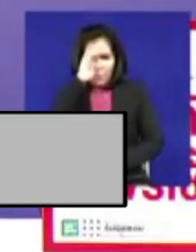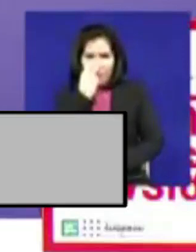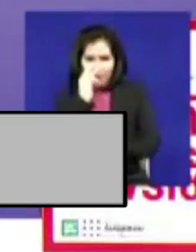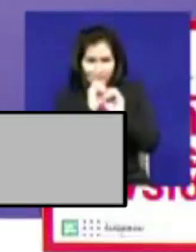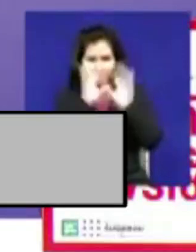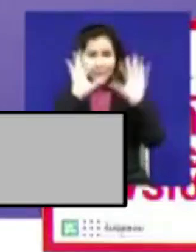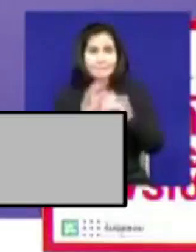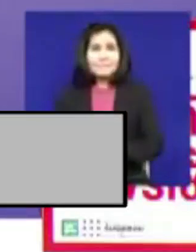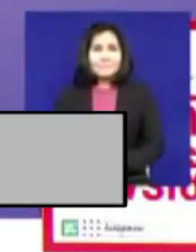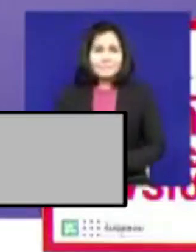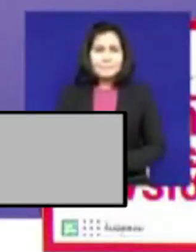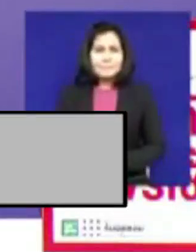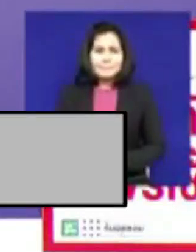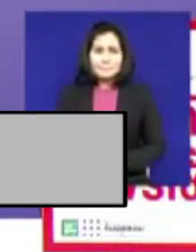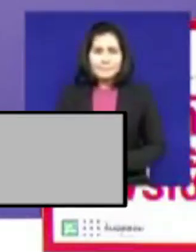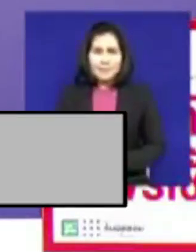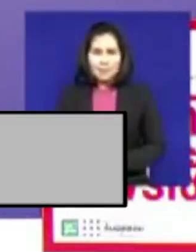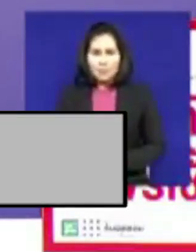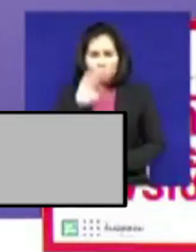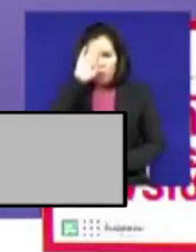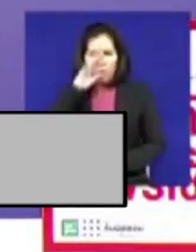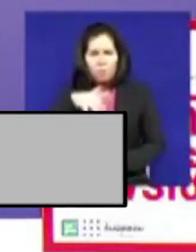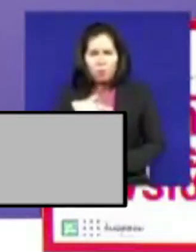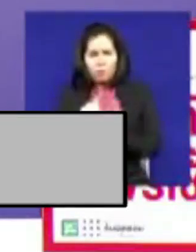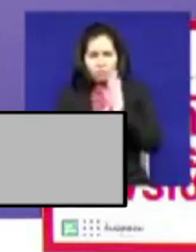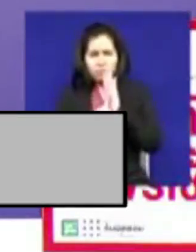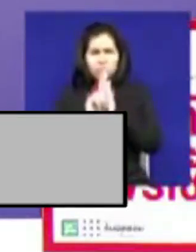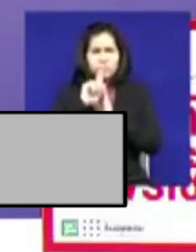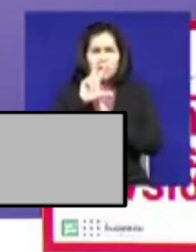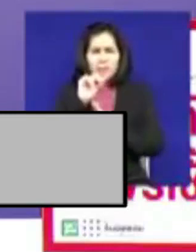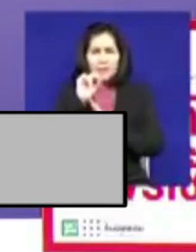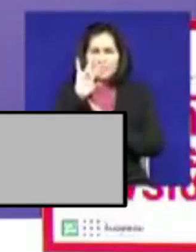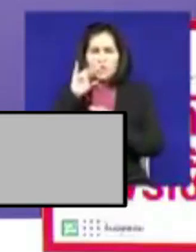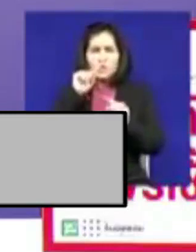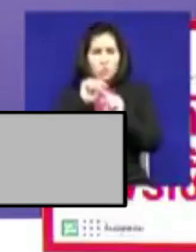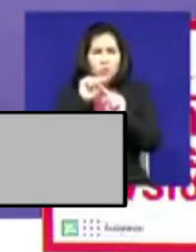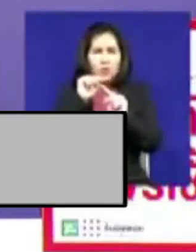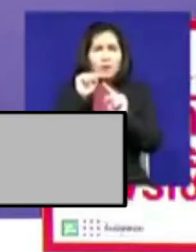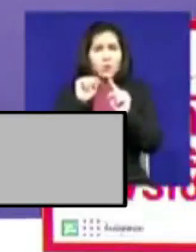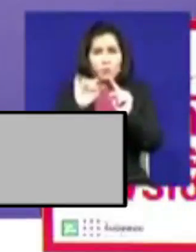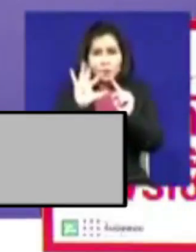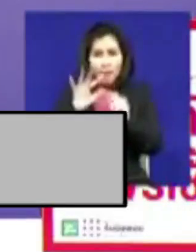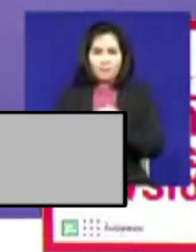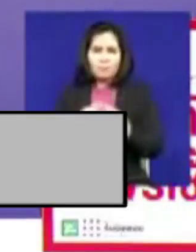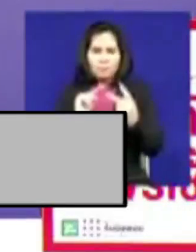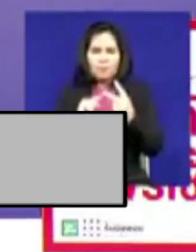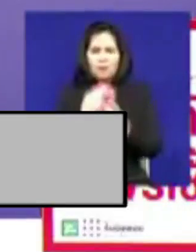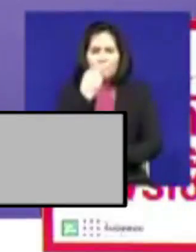ทุกท่านคงทราบอยู่นะครับก็คงเป็นไข้มีอาการของโรคระบบทางเดินหายใจนะ